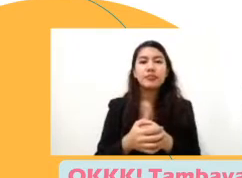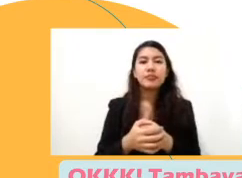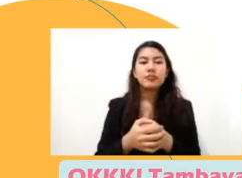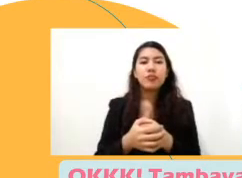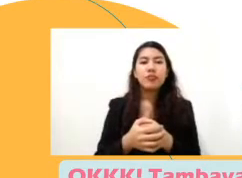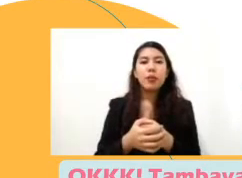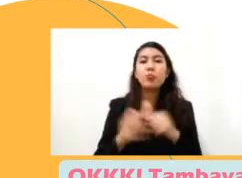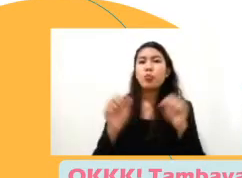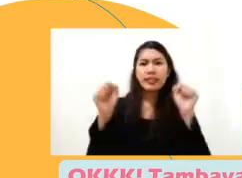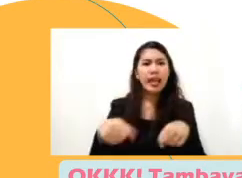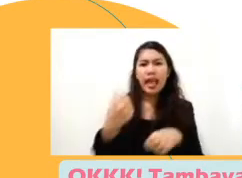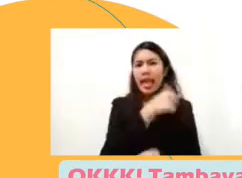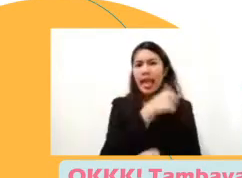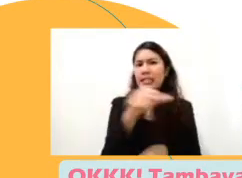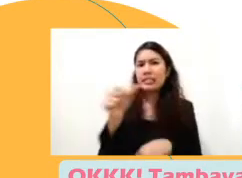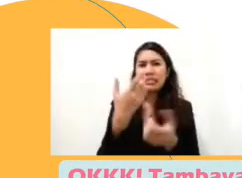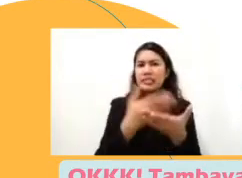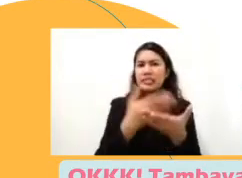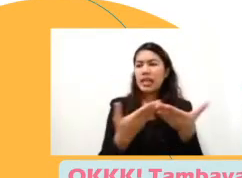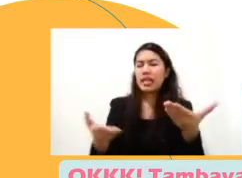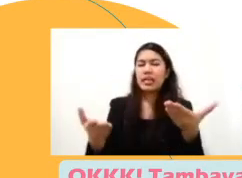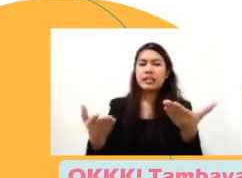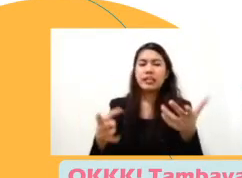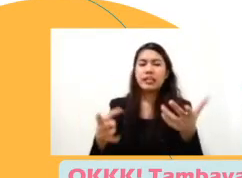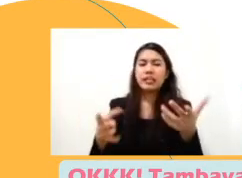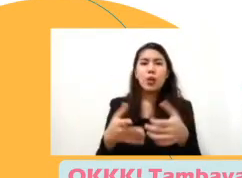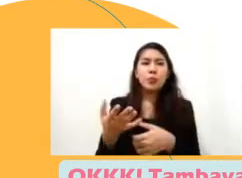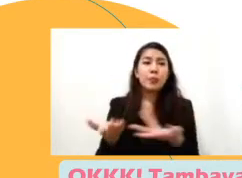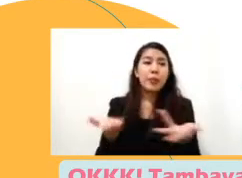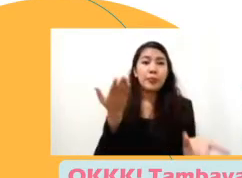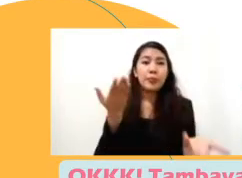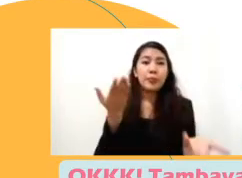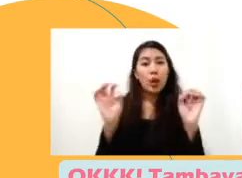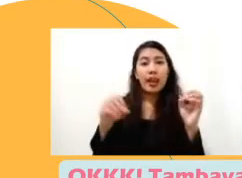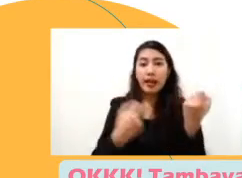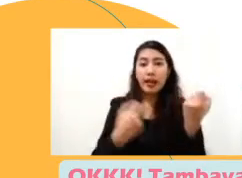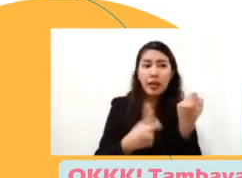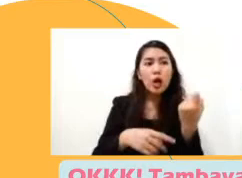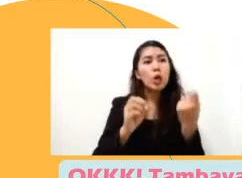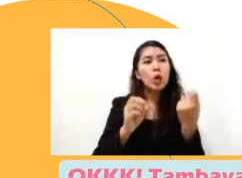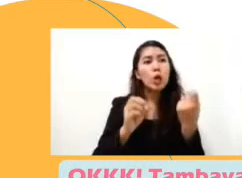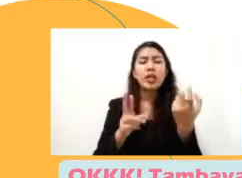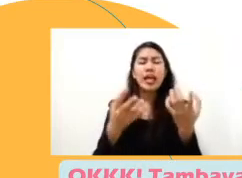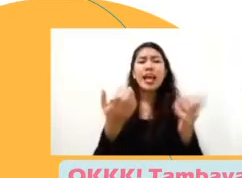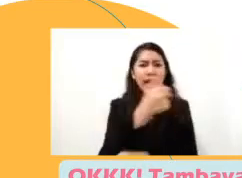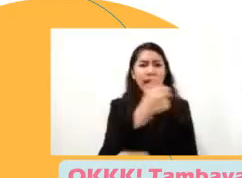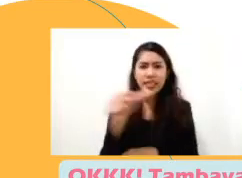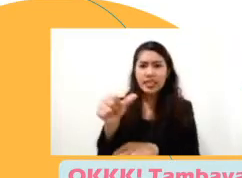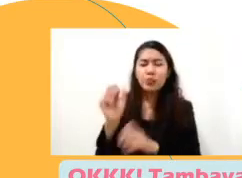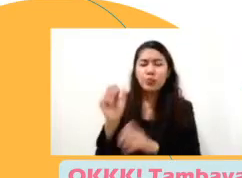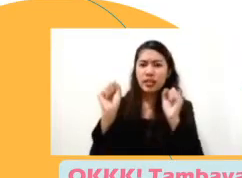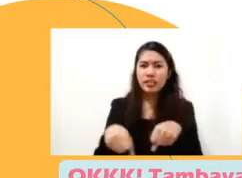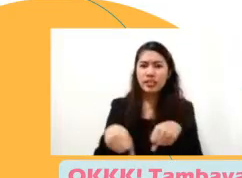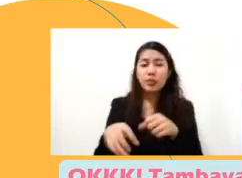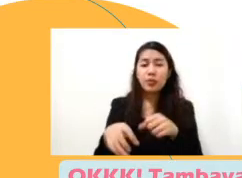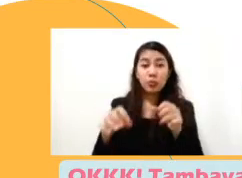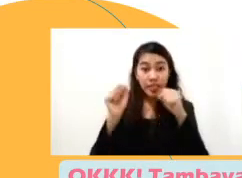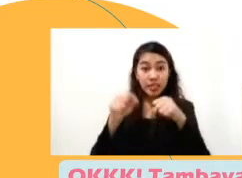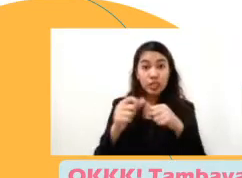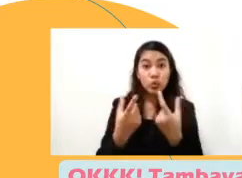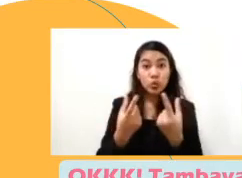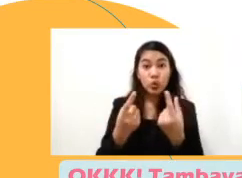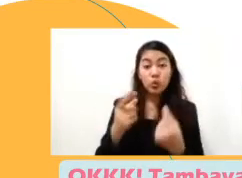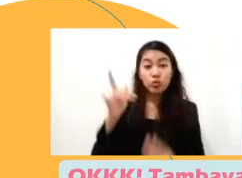'di ba? Pwede rin, kung gusto niyo talagang i-push pa, as simple as punta kayo sa YouTube, maghanap kayo ng mga